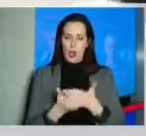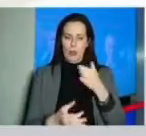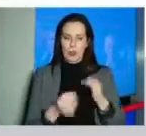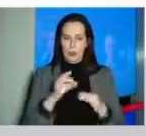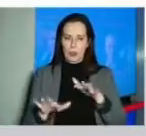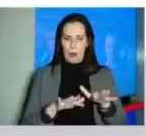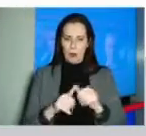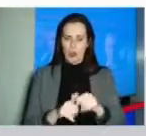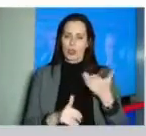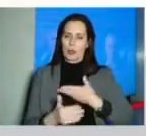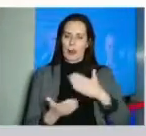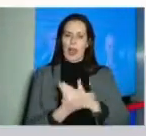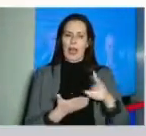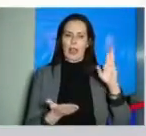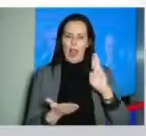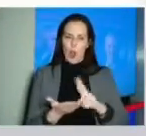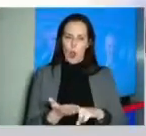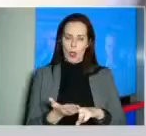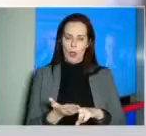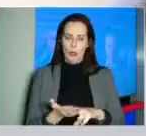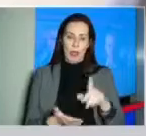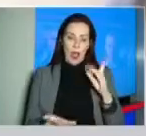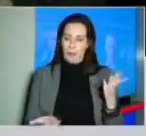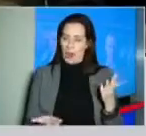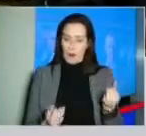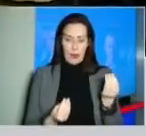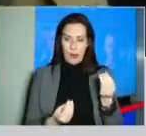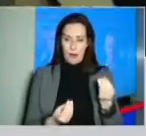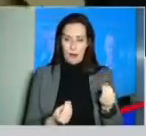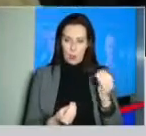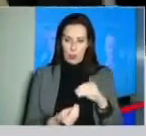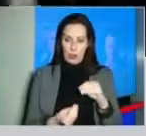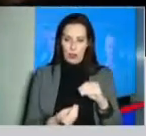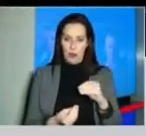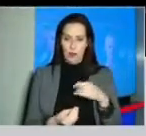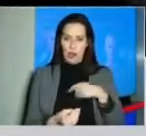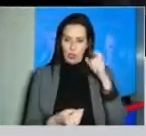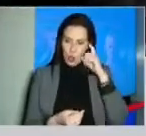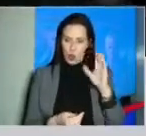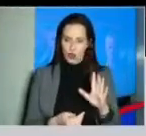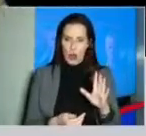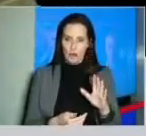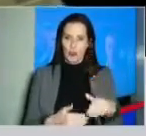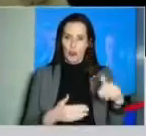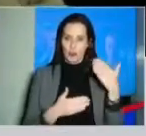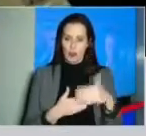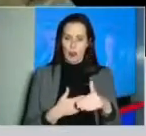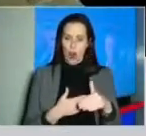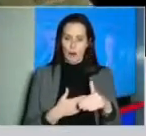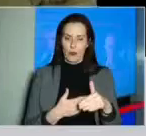הזה שיקבל את ההחלטה הנכונה. אבל מעבר לכל זה, אני חושב שבסופו של